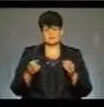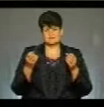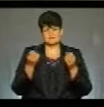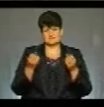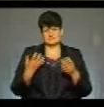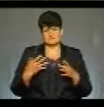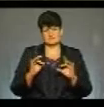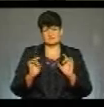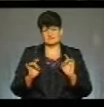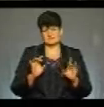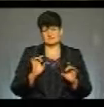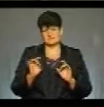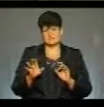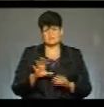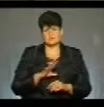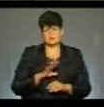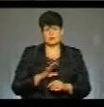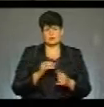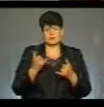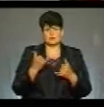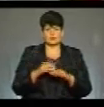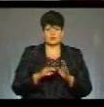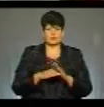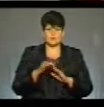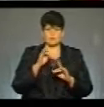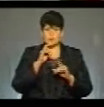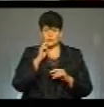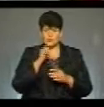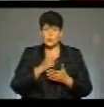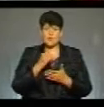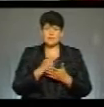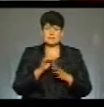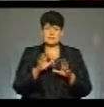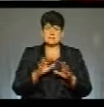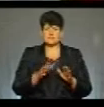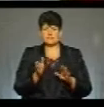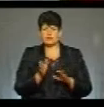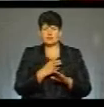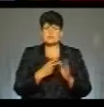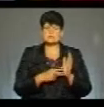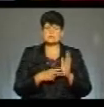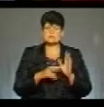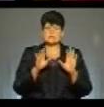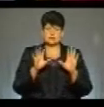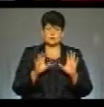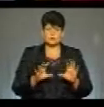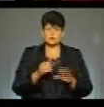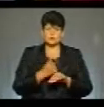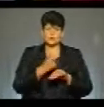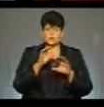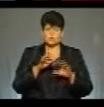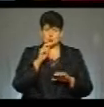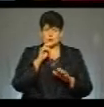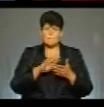маргіналізація відбулася сьогодні всього залу Верховної Ради України. Ухвалений закон виключає зі статті 80 Конституції України